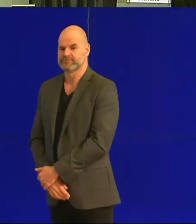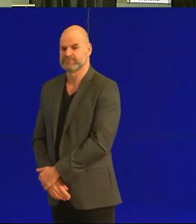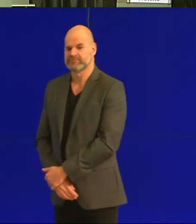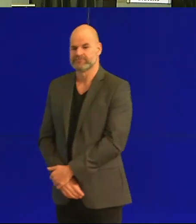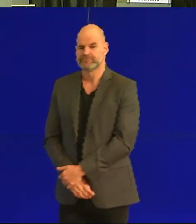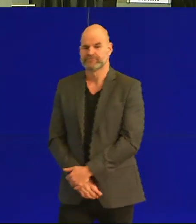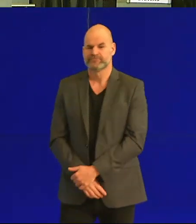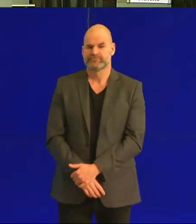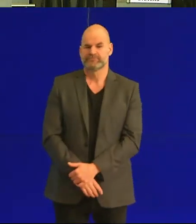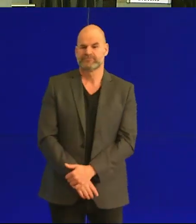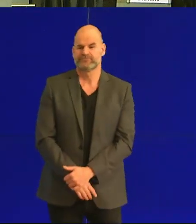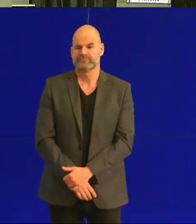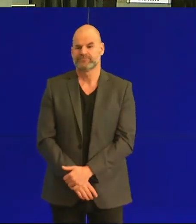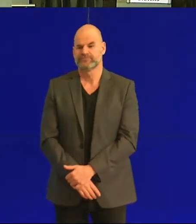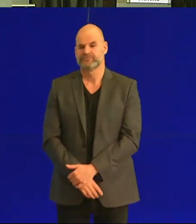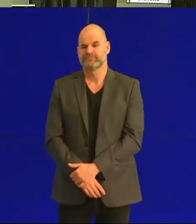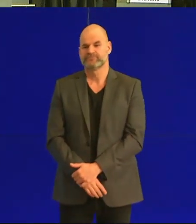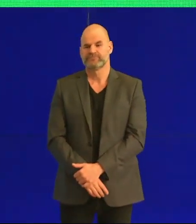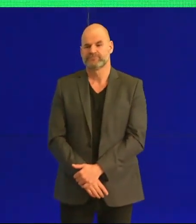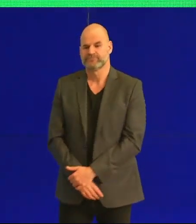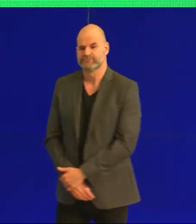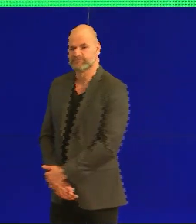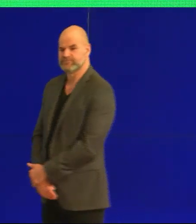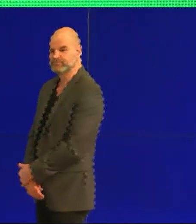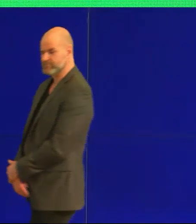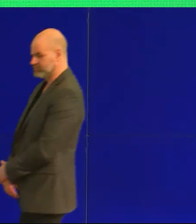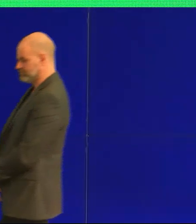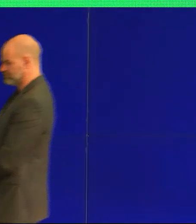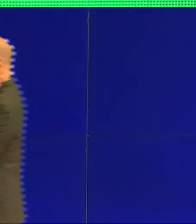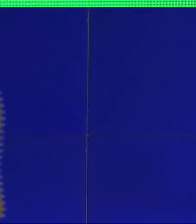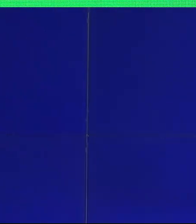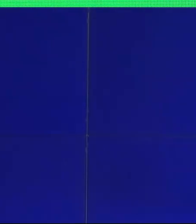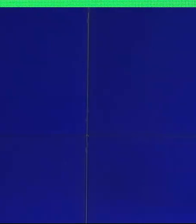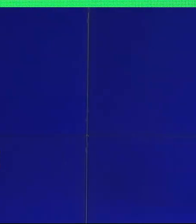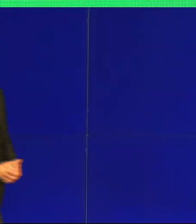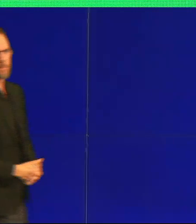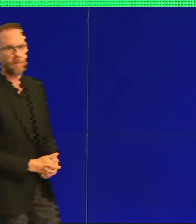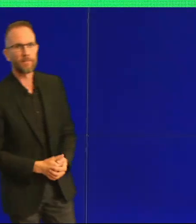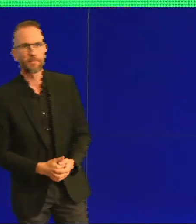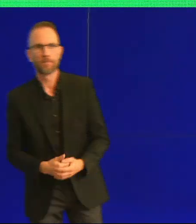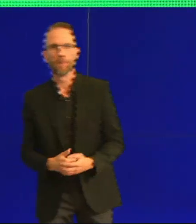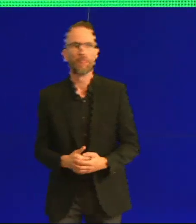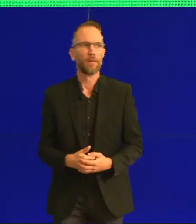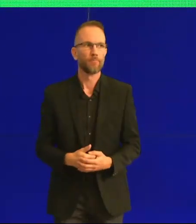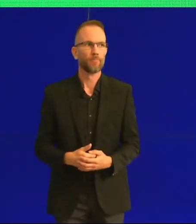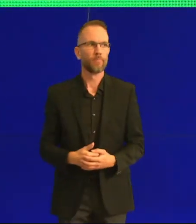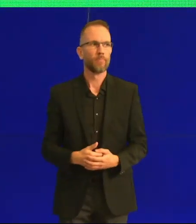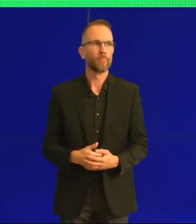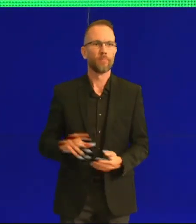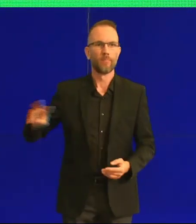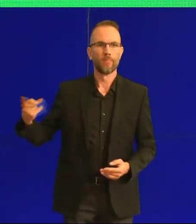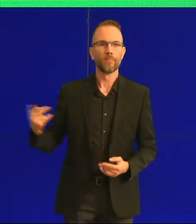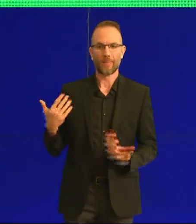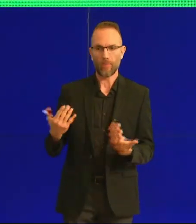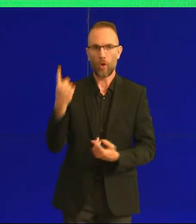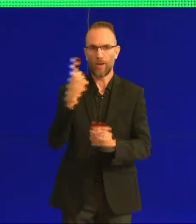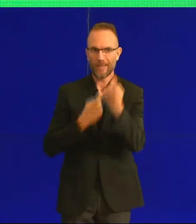questions nous avons reçu je tiens néanmoins à préciser que nous avons reçu énormément de questions relatives aux mesures